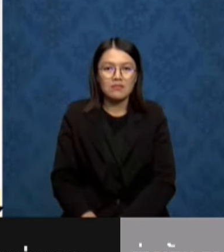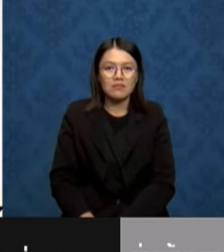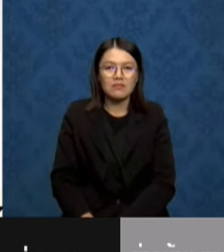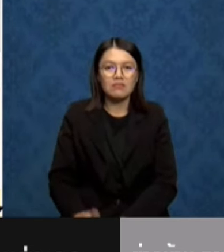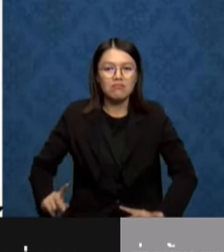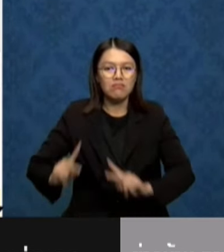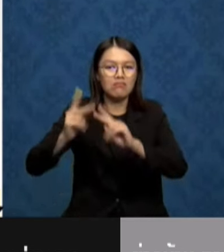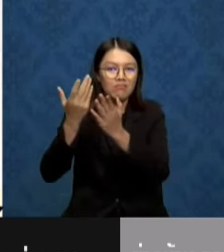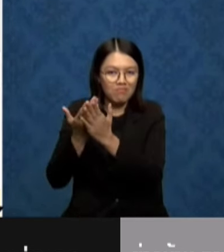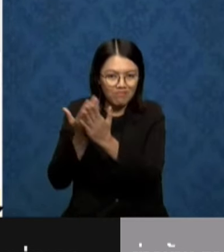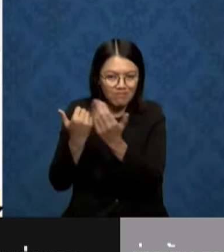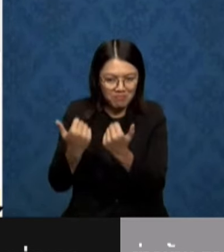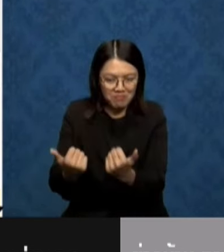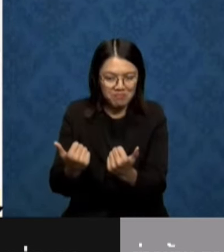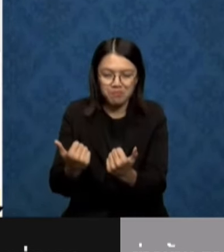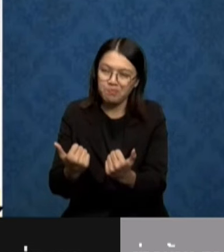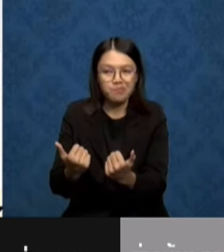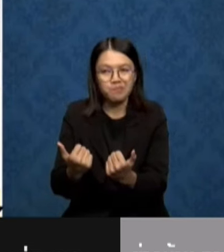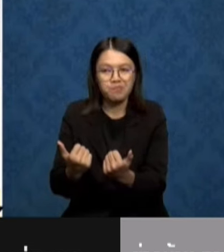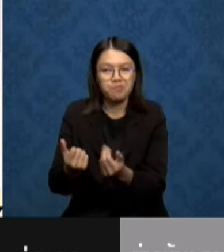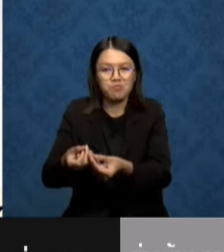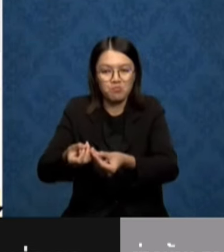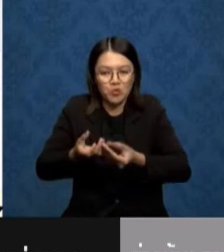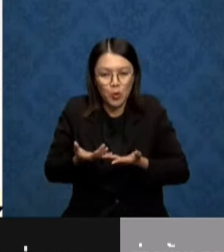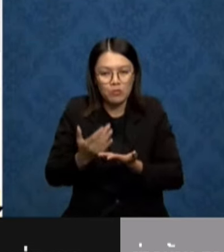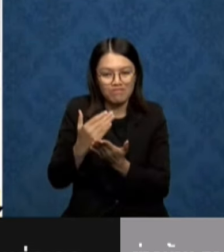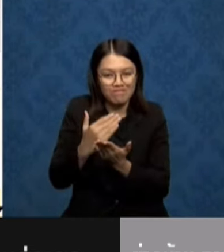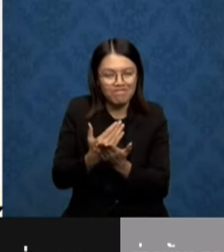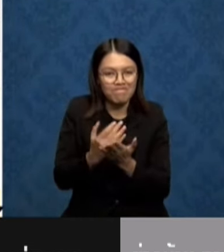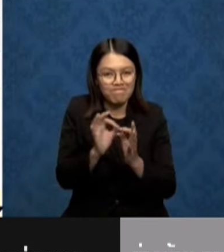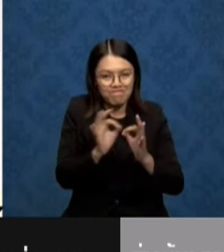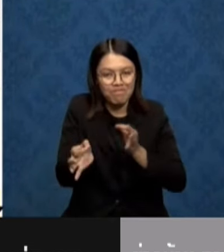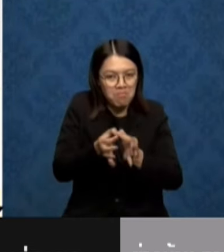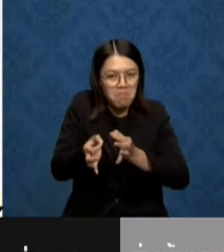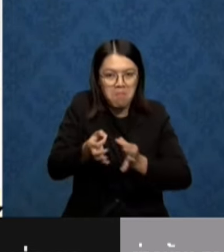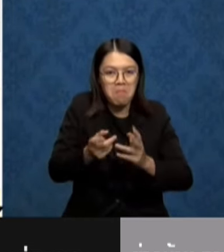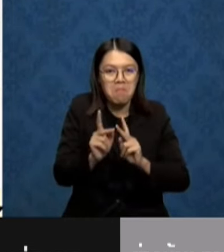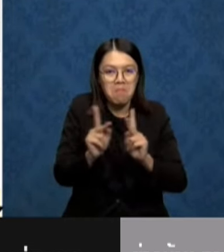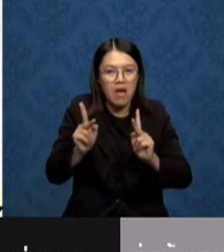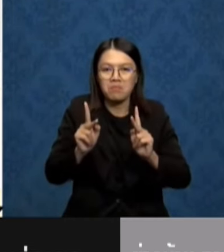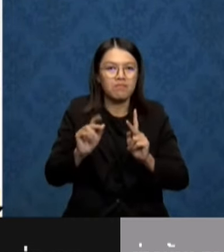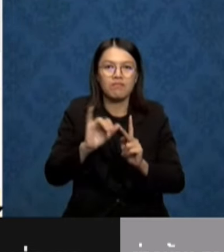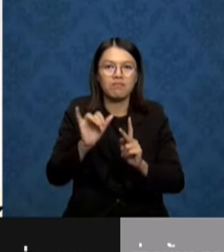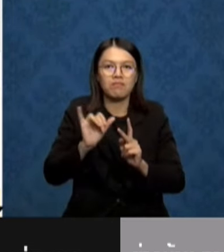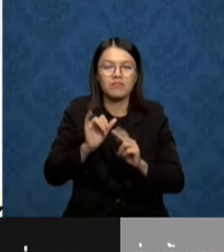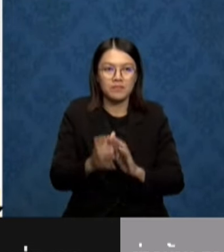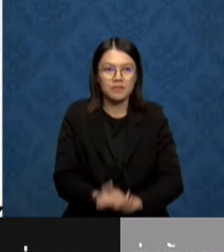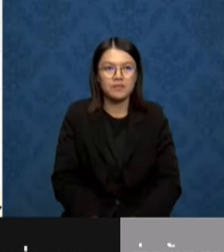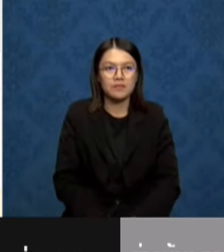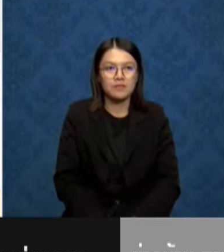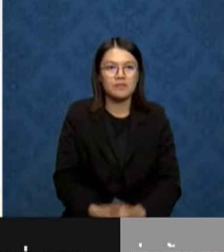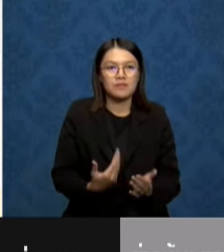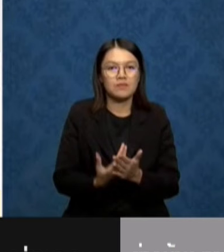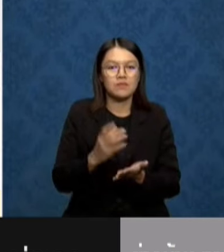ายอาจารย์วีระก็ตั้งข้อสังเกตบอกผมยังมีข้อสังเกตในมุมการเมืองด้วยแกฝากอะไร